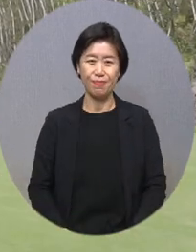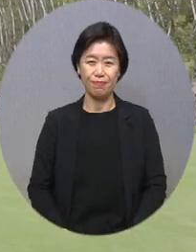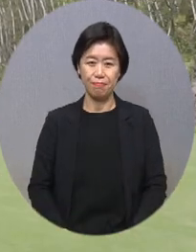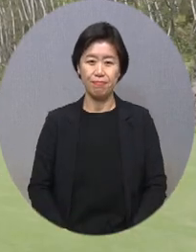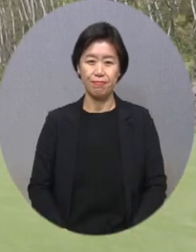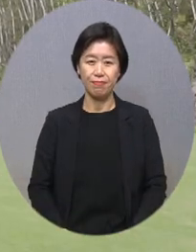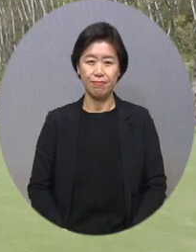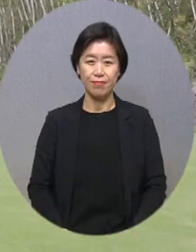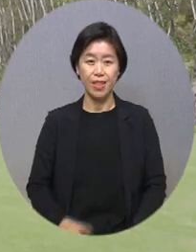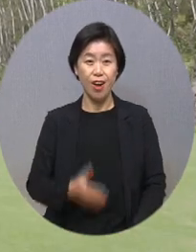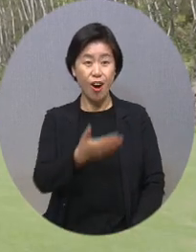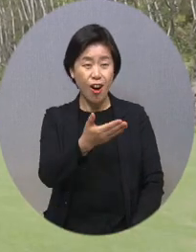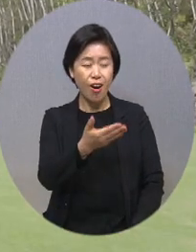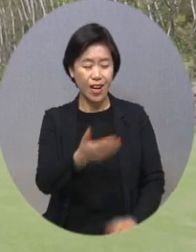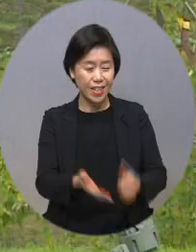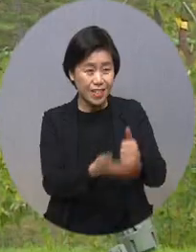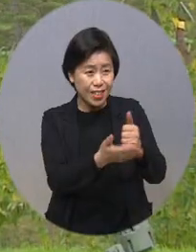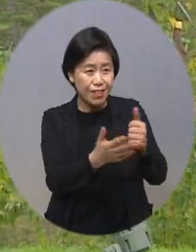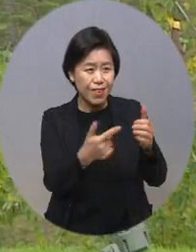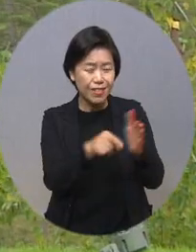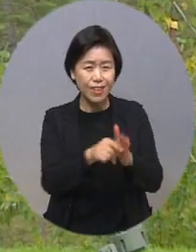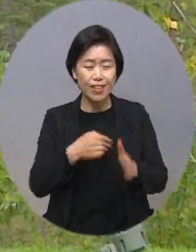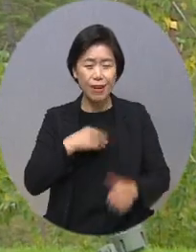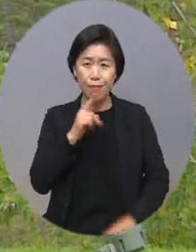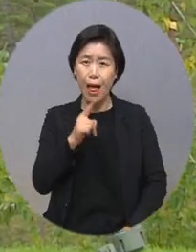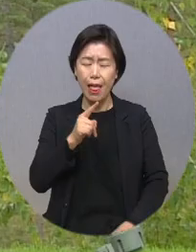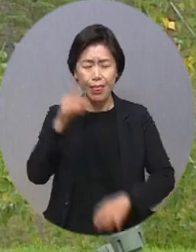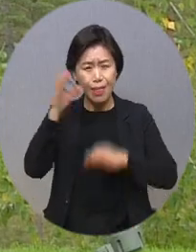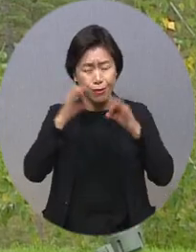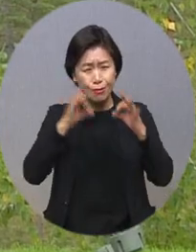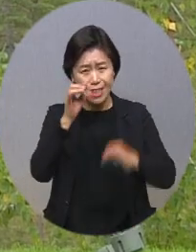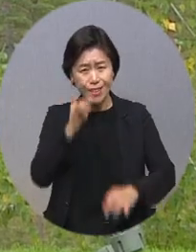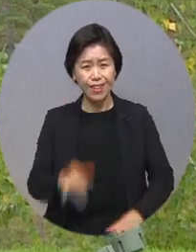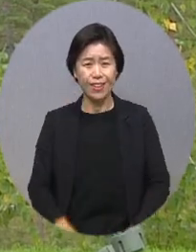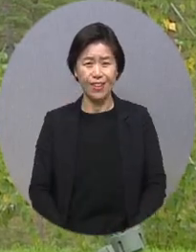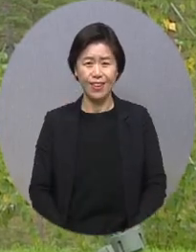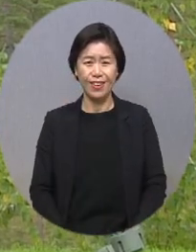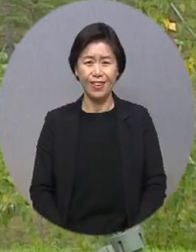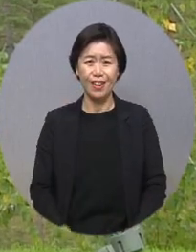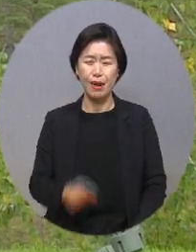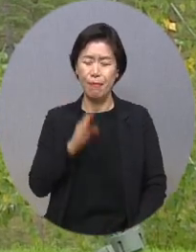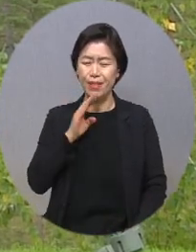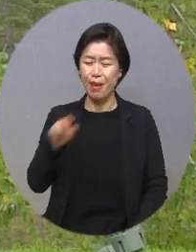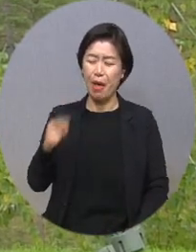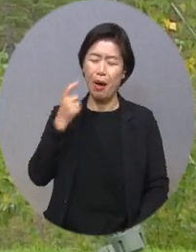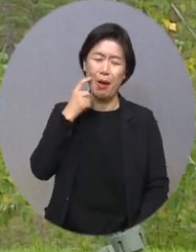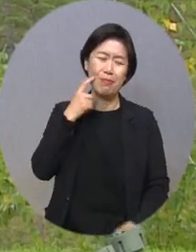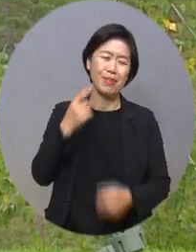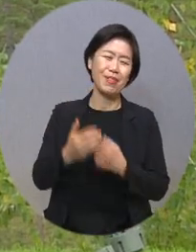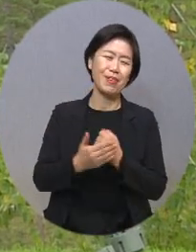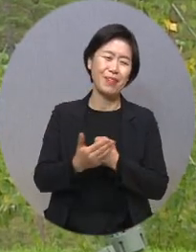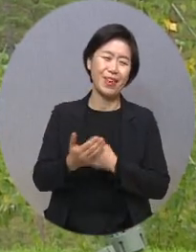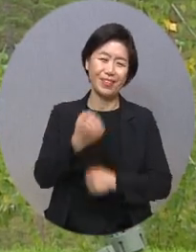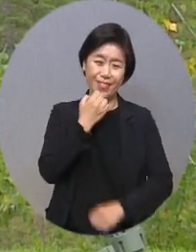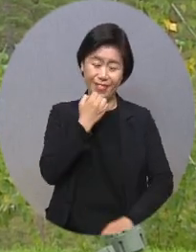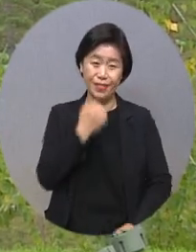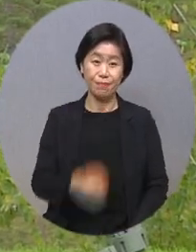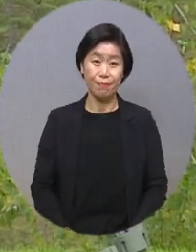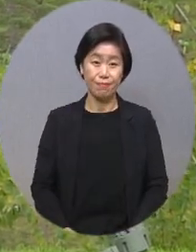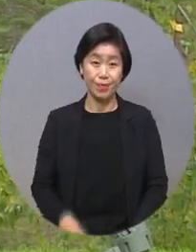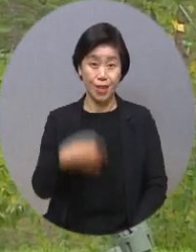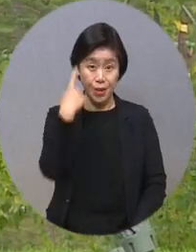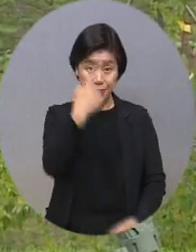내가 지금 오타를 몇 번 낸지 모르겠다. 그러니까. 너가 이게 하면서 이게 사실이 아니니까 다 버벅대는 거야, 이게. 자, 여러분. 비주얼